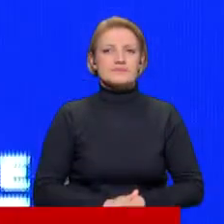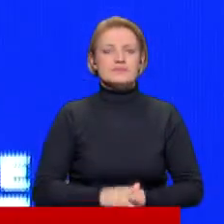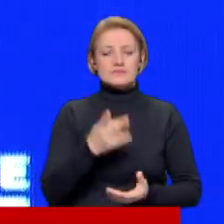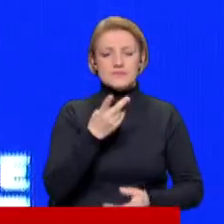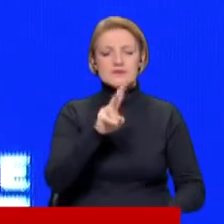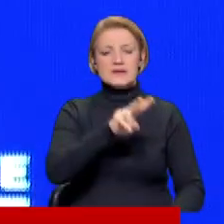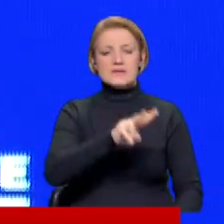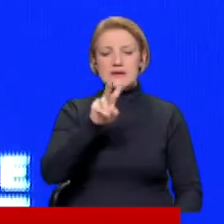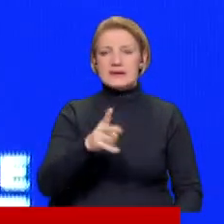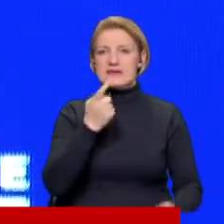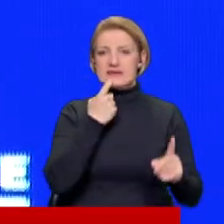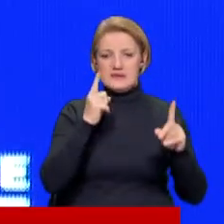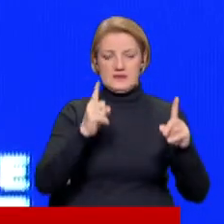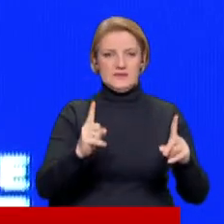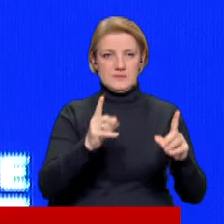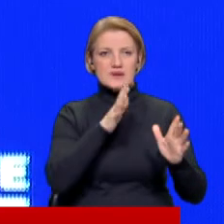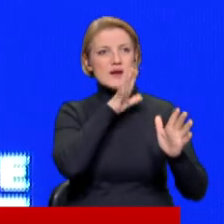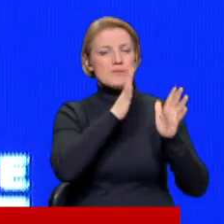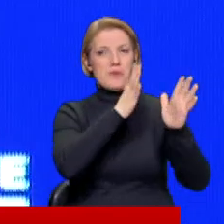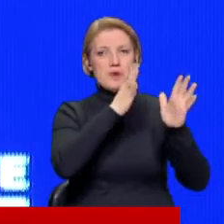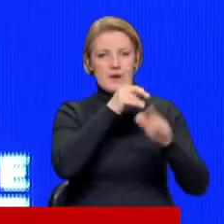2022 yılı ihracatımız